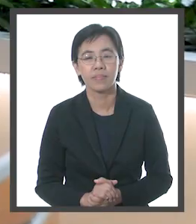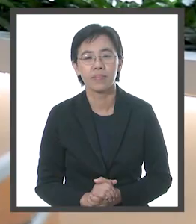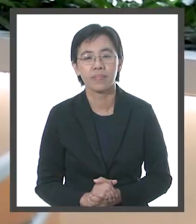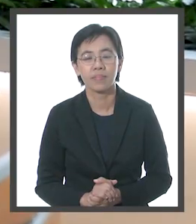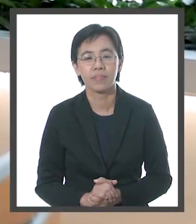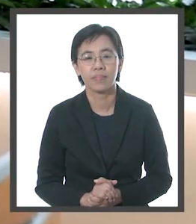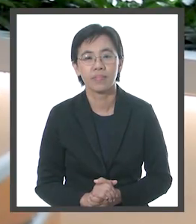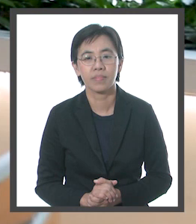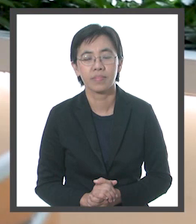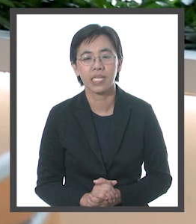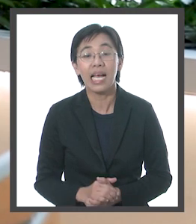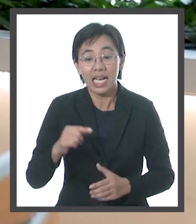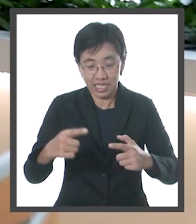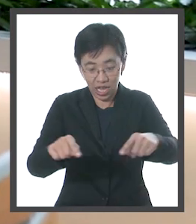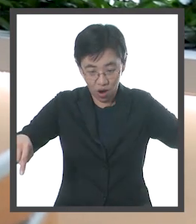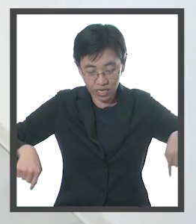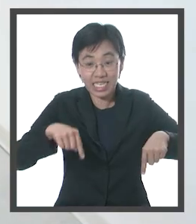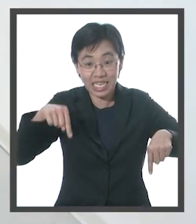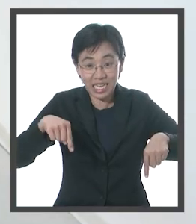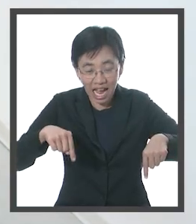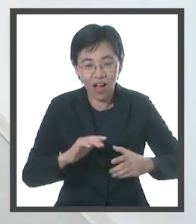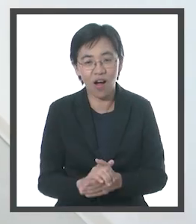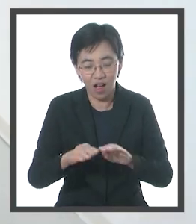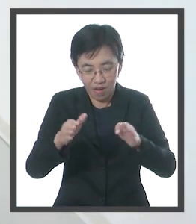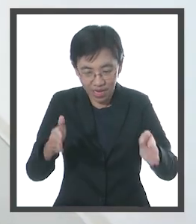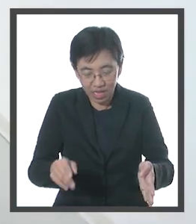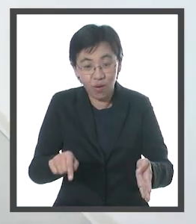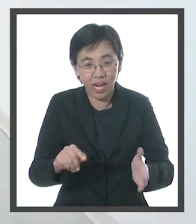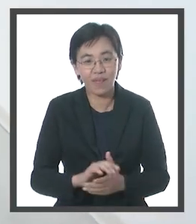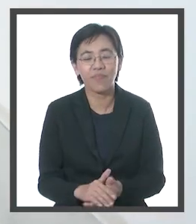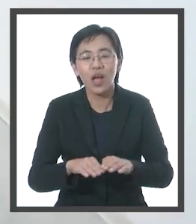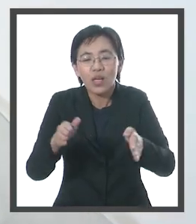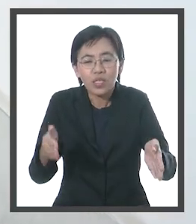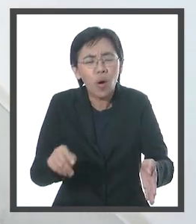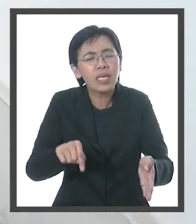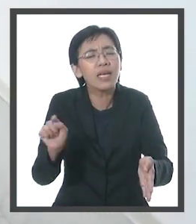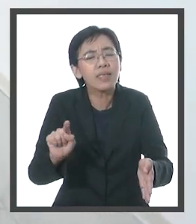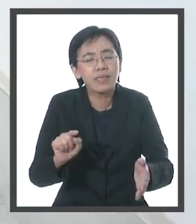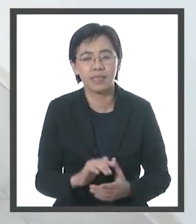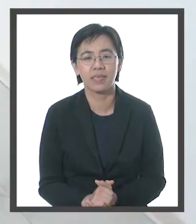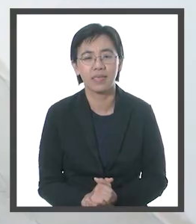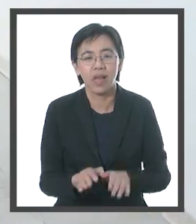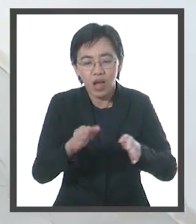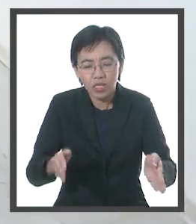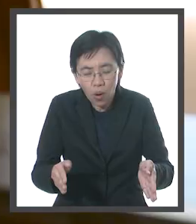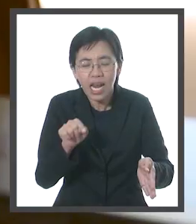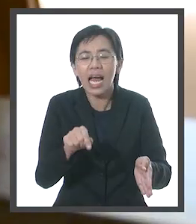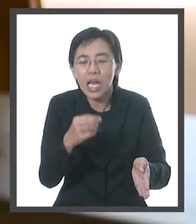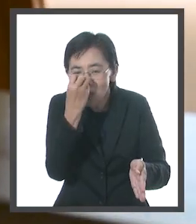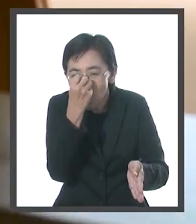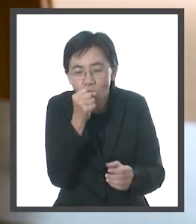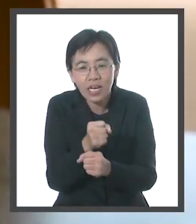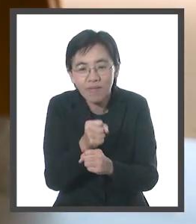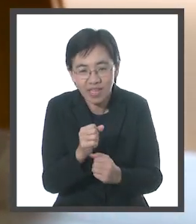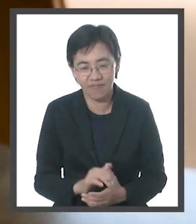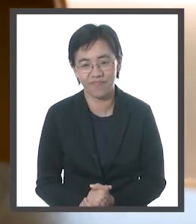แล้วในพื้นที่ของ Inspiration Hall ค่ะเราก็จะมีโต๊ะตัวหนึ่งที่เราเอาไว้จริงๆแล้วกึ่งเป็นการทดลองนะซึ่งตร